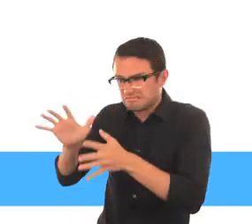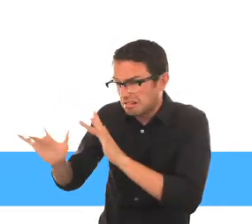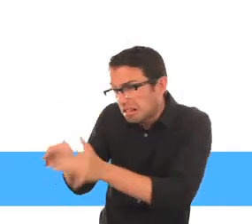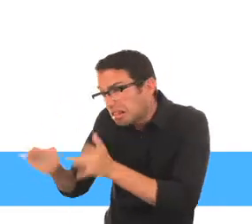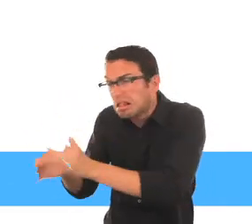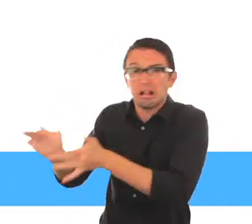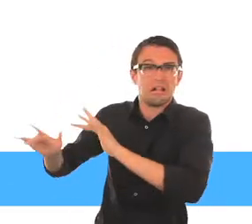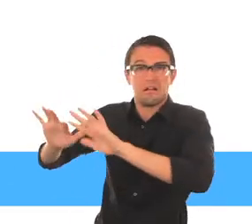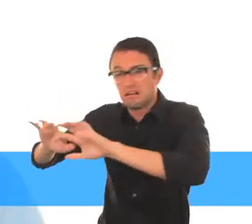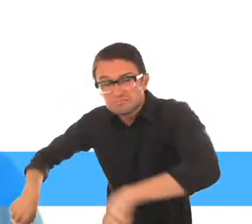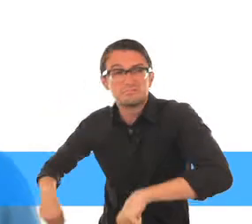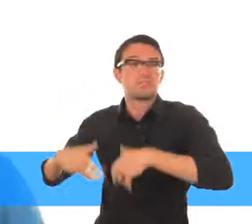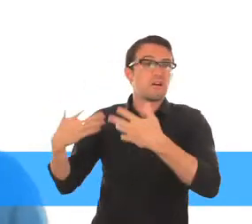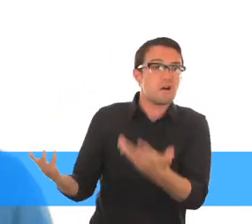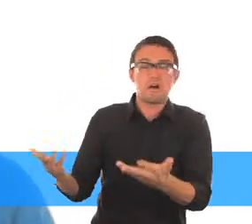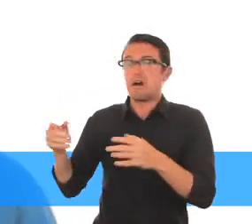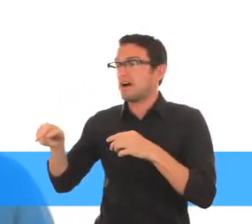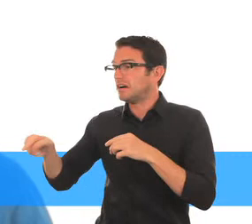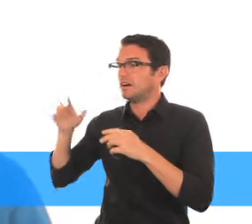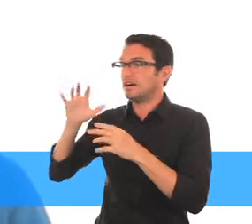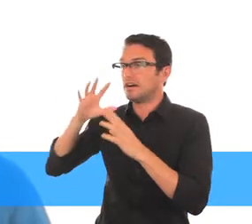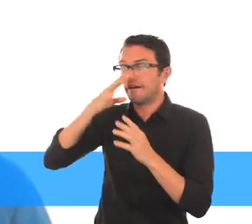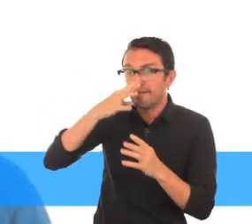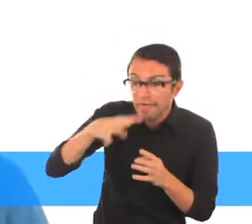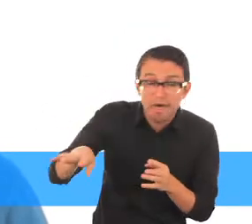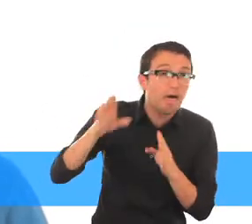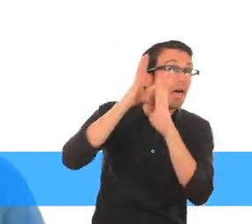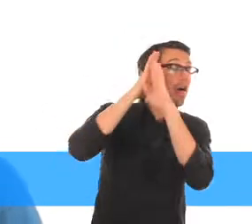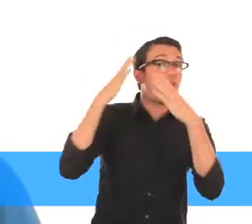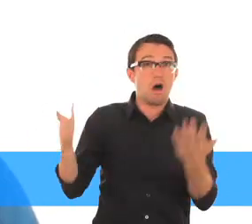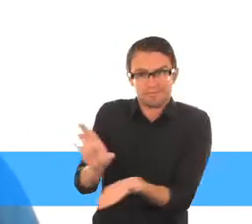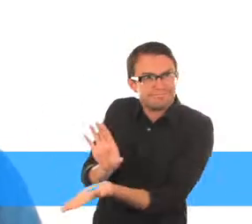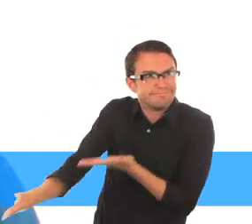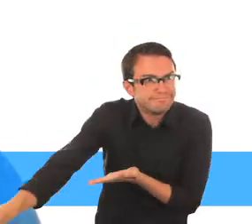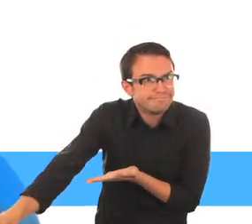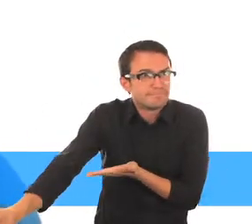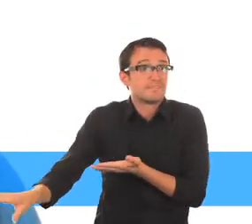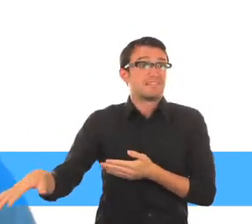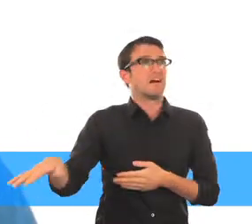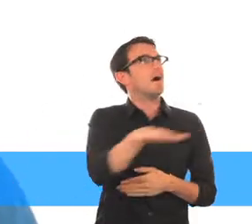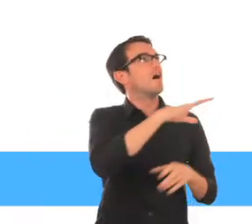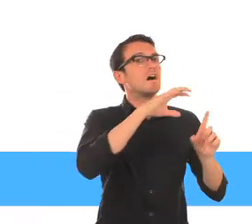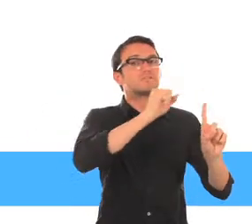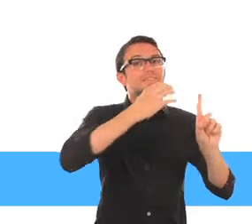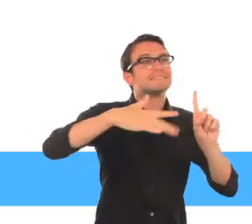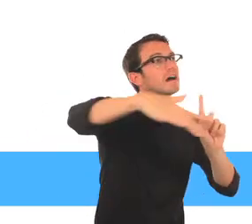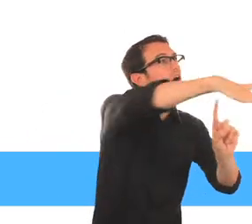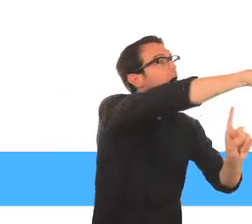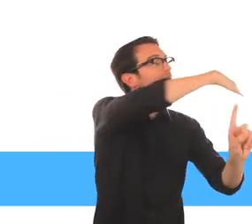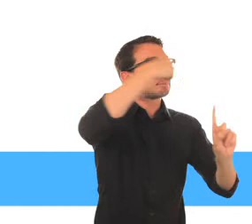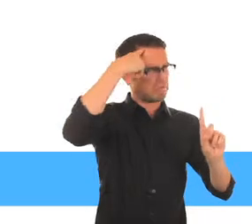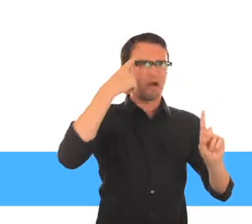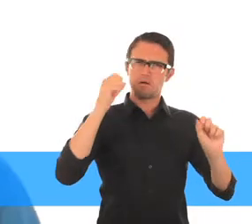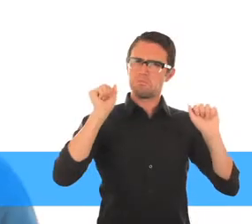d'exclusion. Une norme sociale est une règle ou un comportement que les membres de la société appliquent parce qu'ils pensent que c'est ce que l'on attend d'eux.